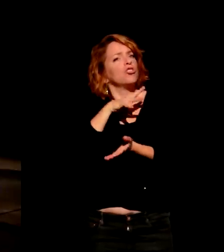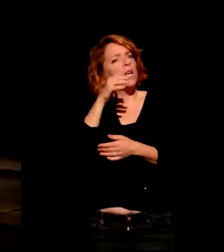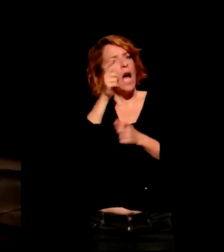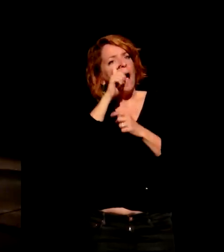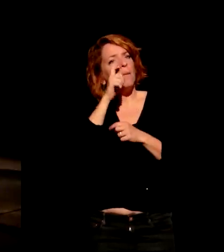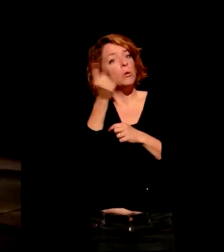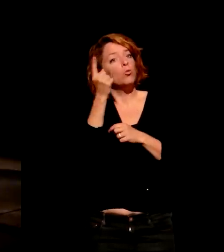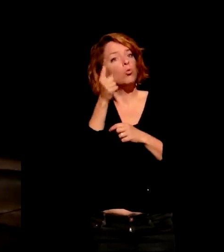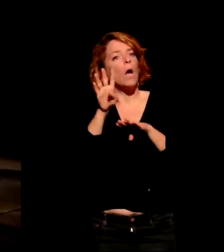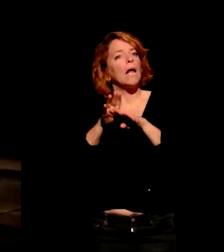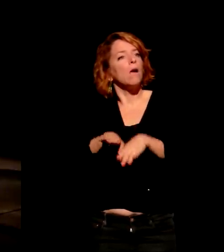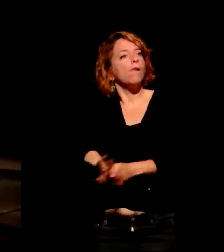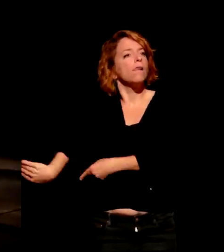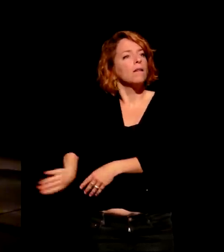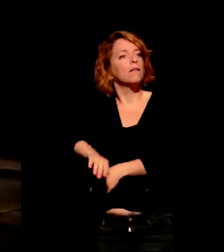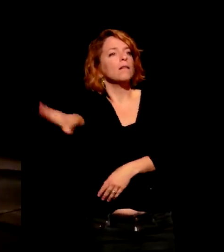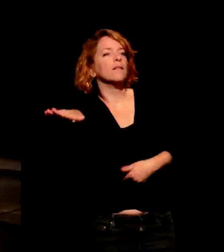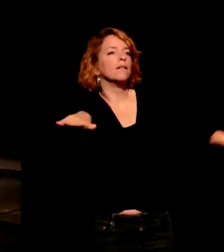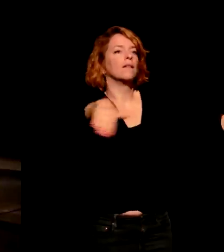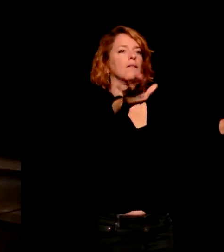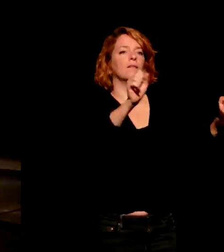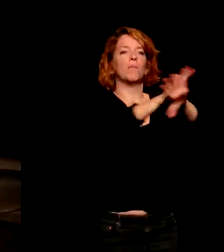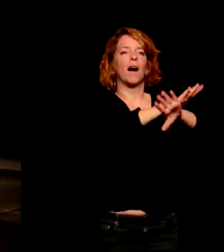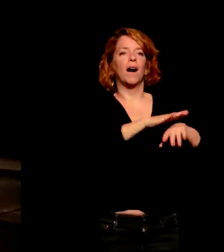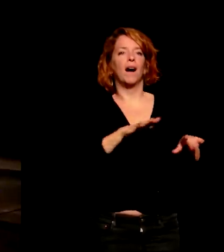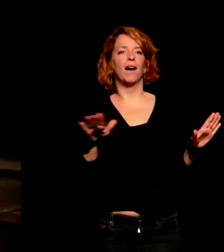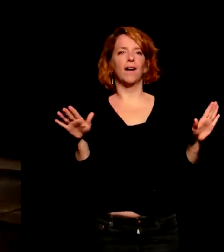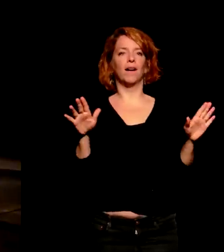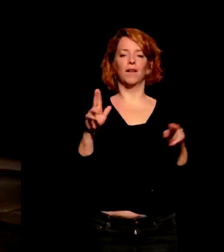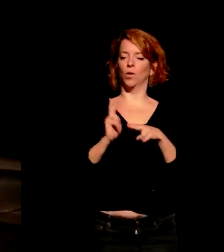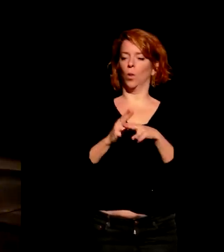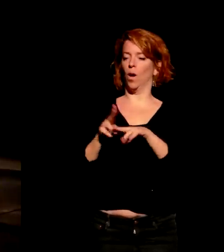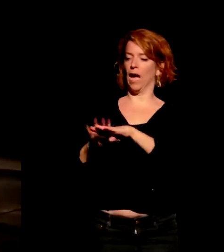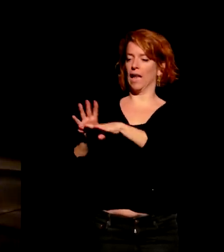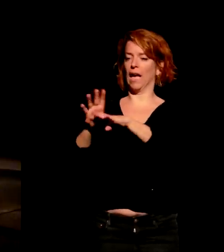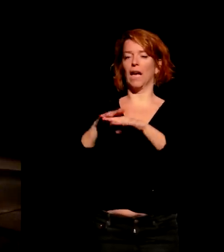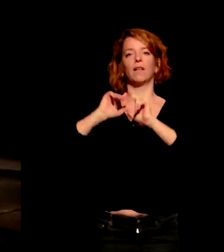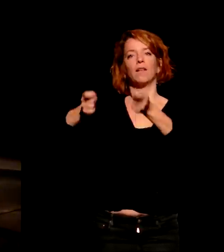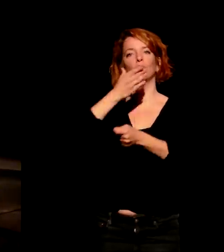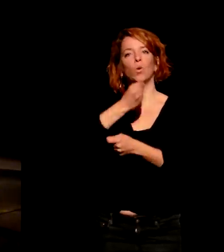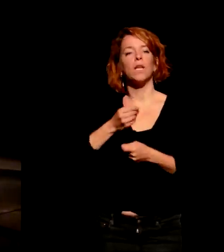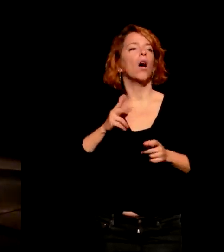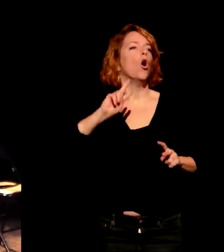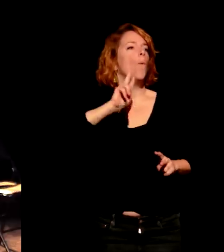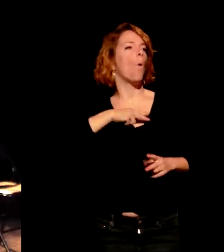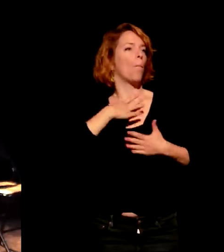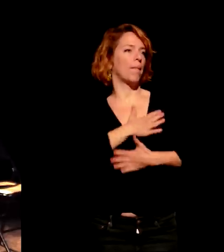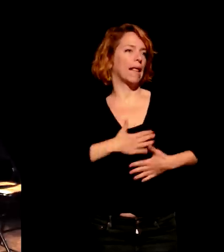les met dans des quartiers périphériques, comme ça, un peu loin du centre-ville. Et puis, on donne des jolis noms aux quartiers pour qu'ils s'y sentent bien. Donc,